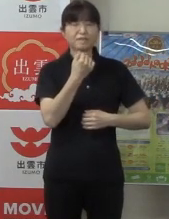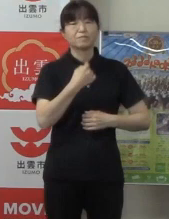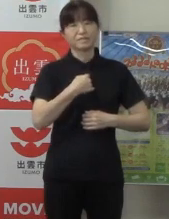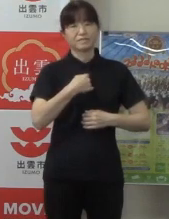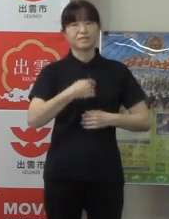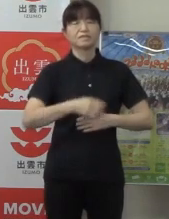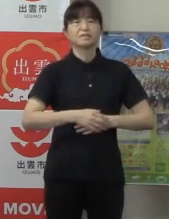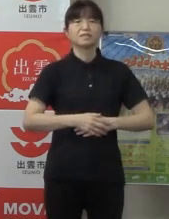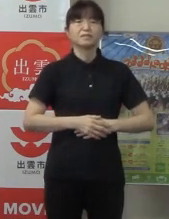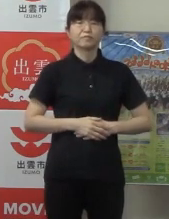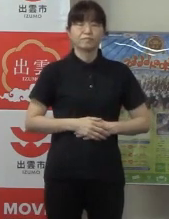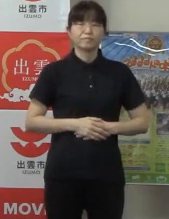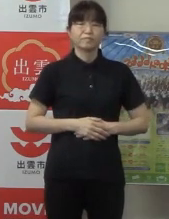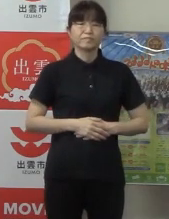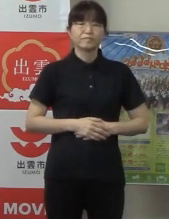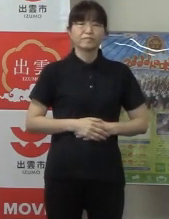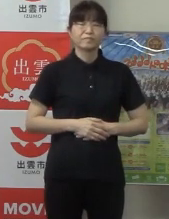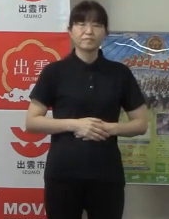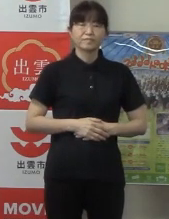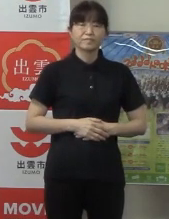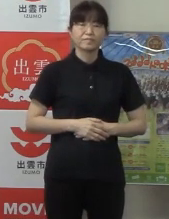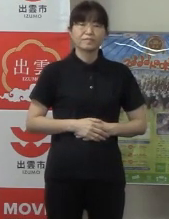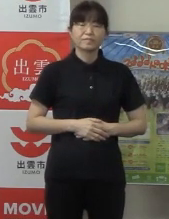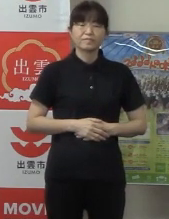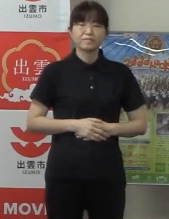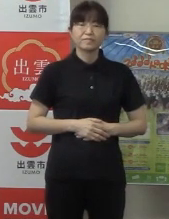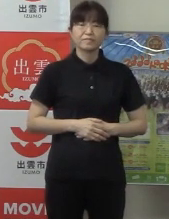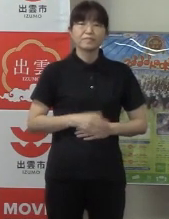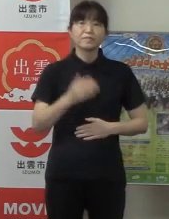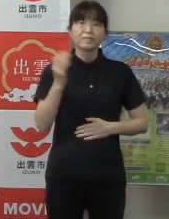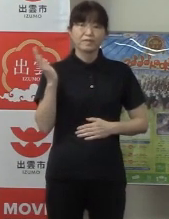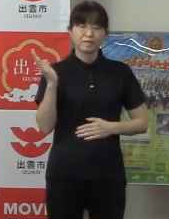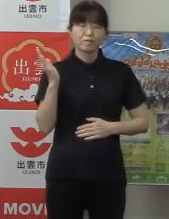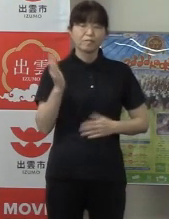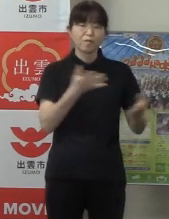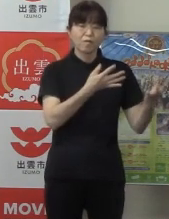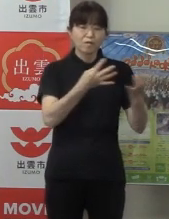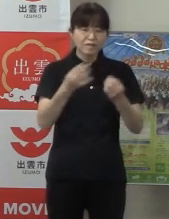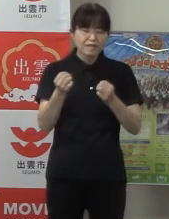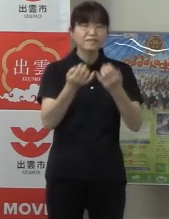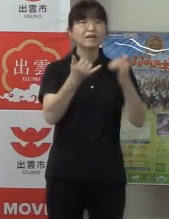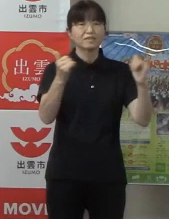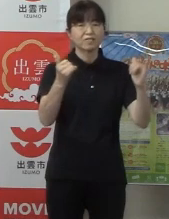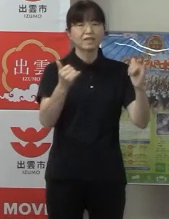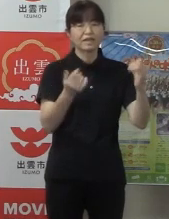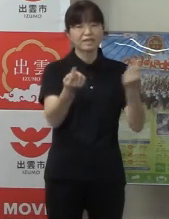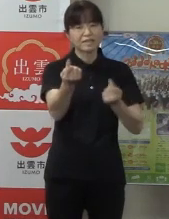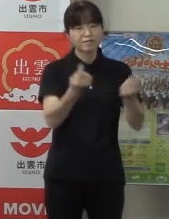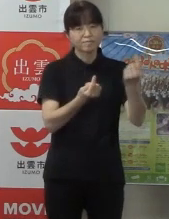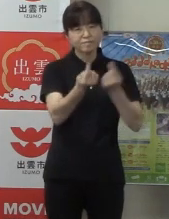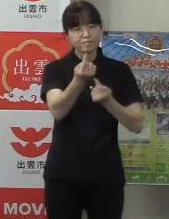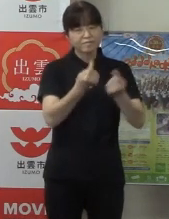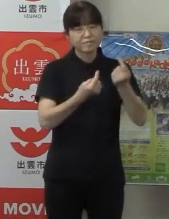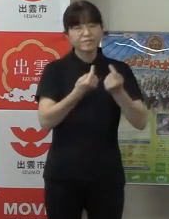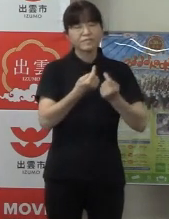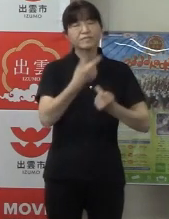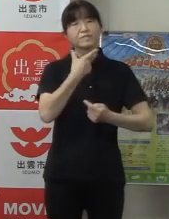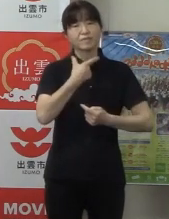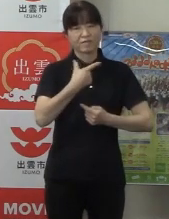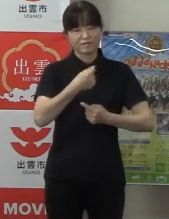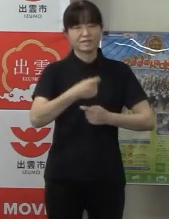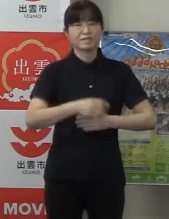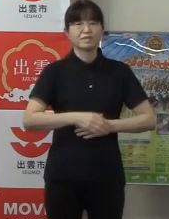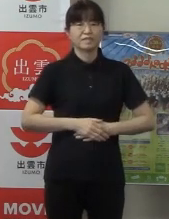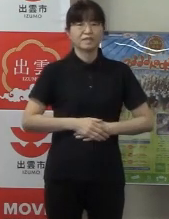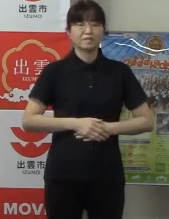ございます。こちらの方も多くの皆さん方にご来場いただきですね、